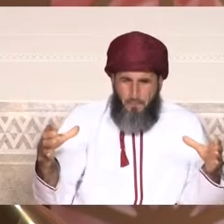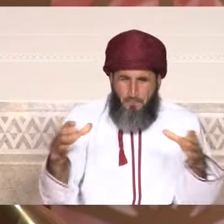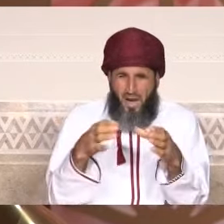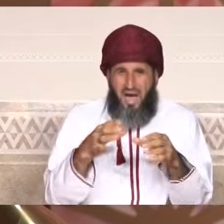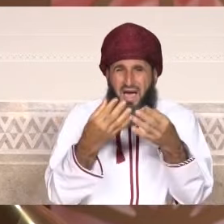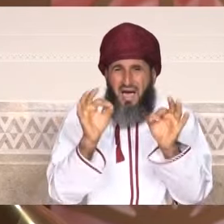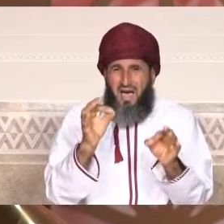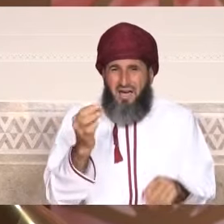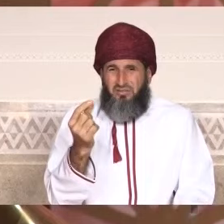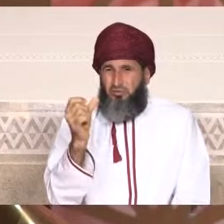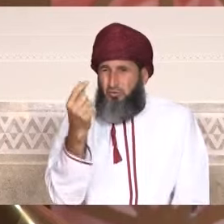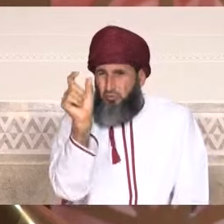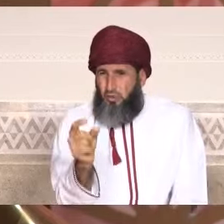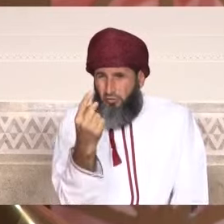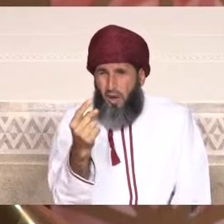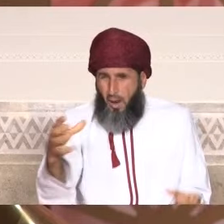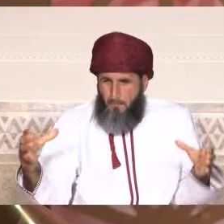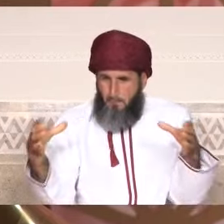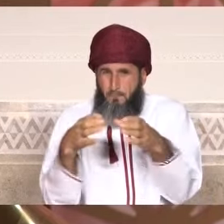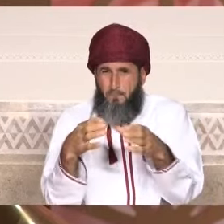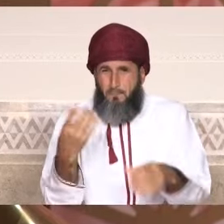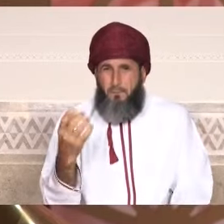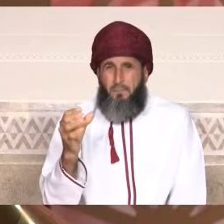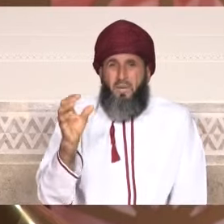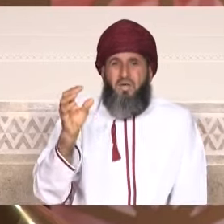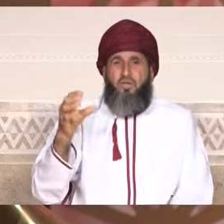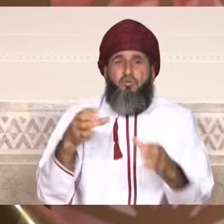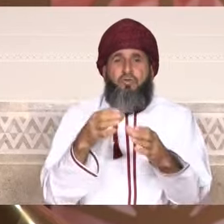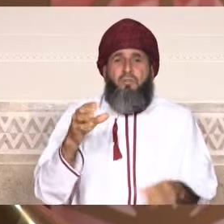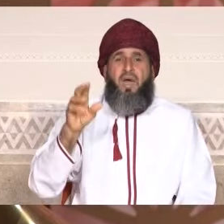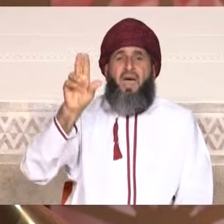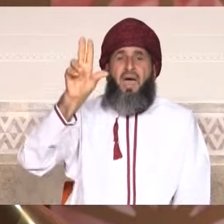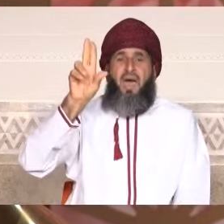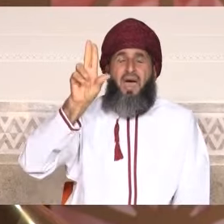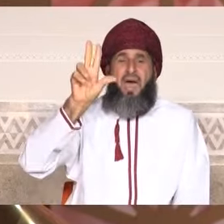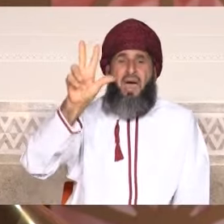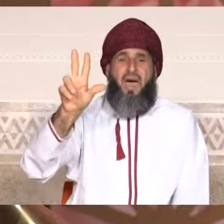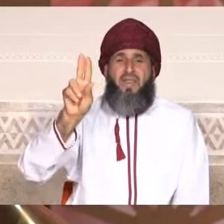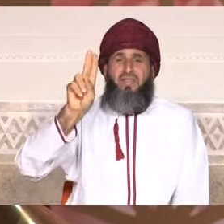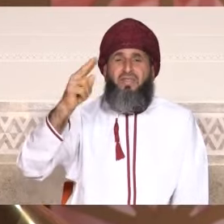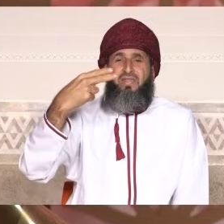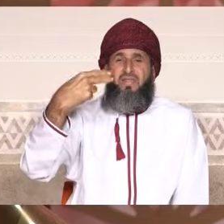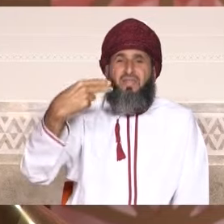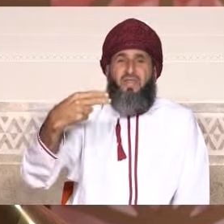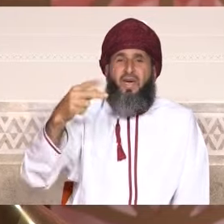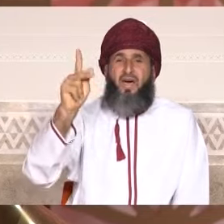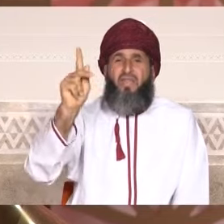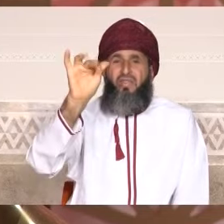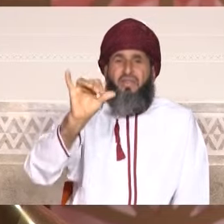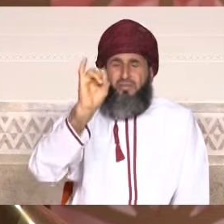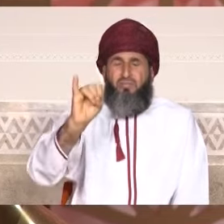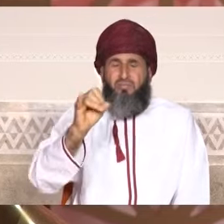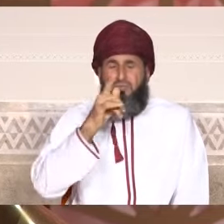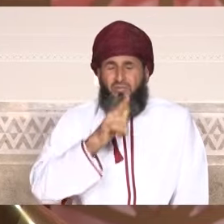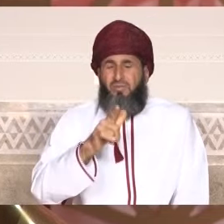بها المفرد، تسمى جمع التعظيم. وهي في حق الله تبارك وتعالى تسمى